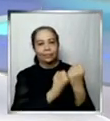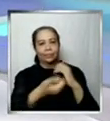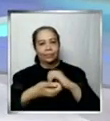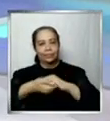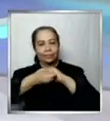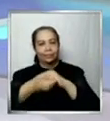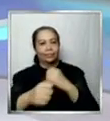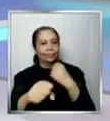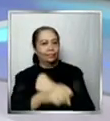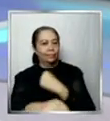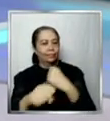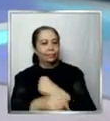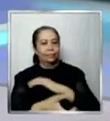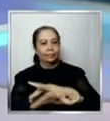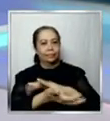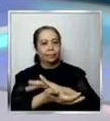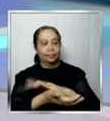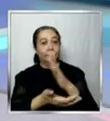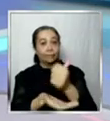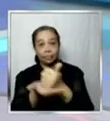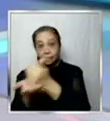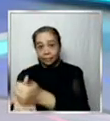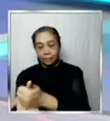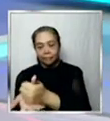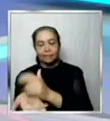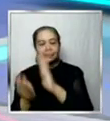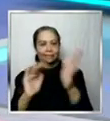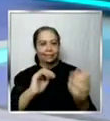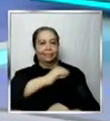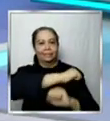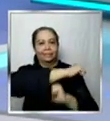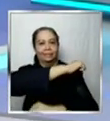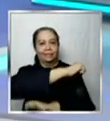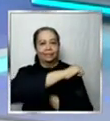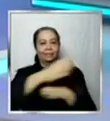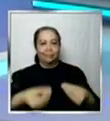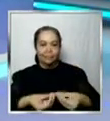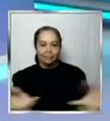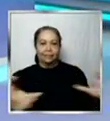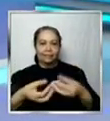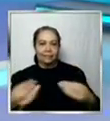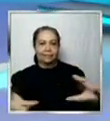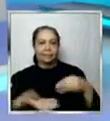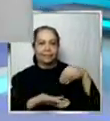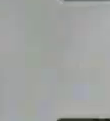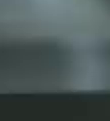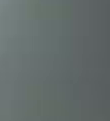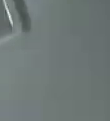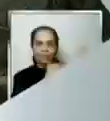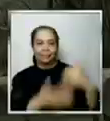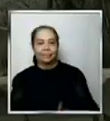COVID-19. Ang inyong pong tulong naging tulay para makapaghatid tayo ng pag-asa.